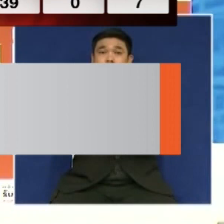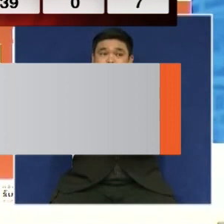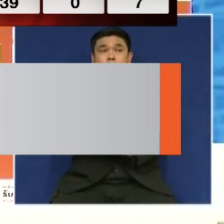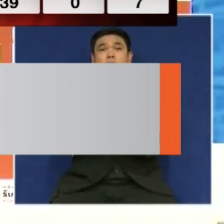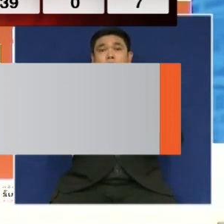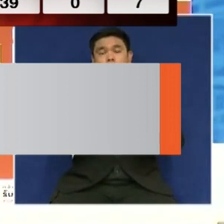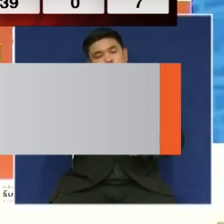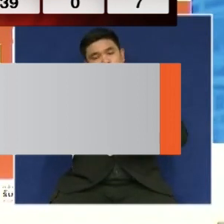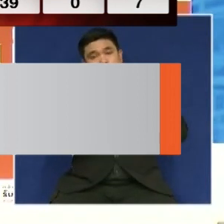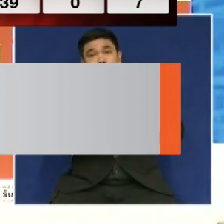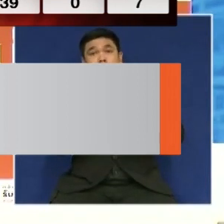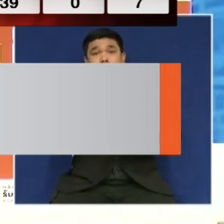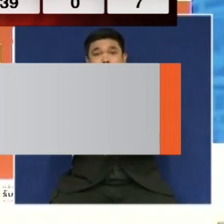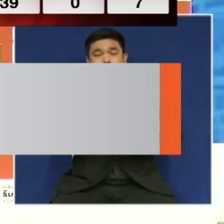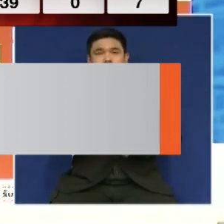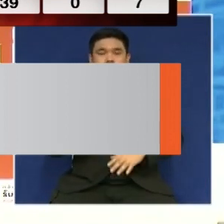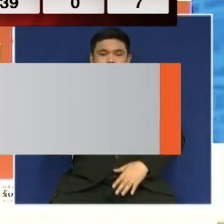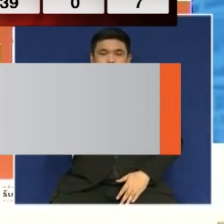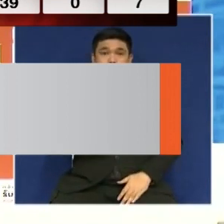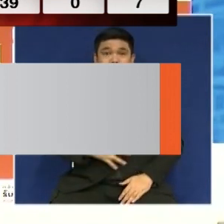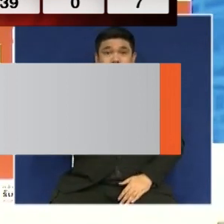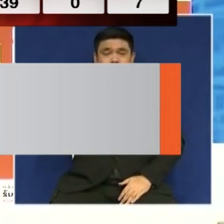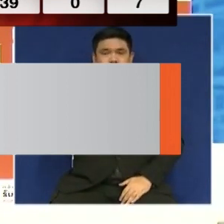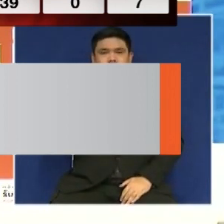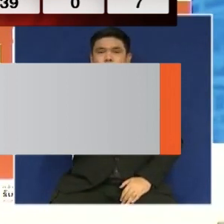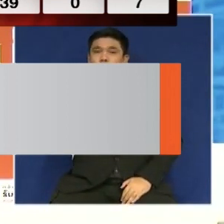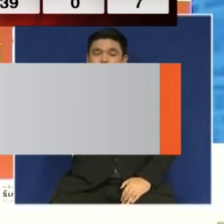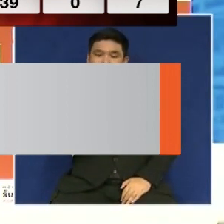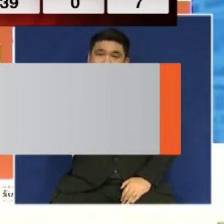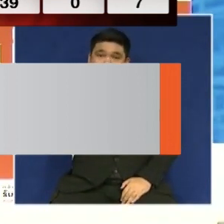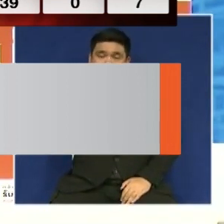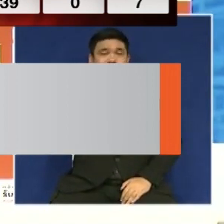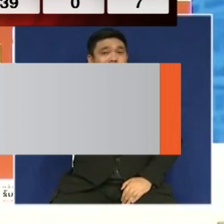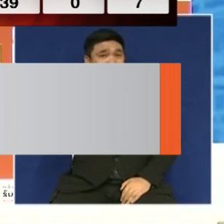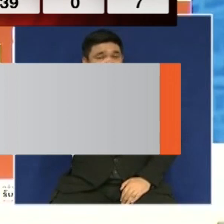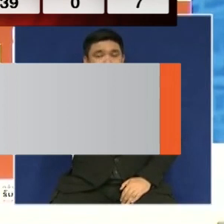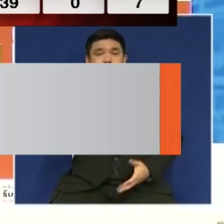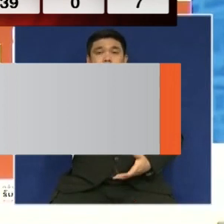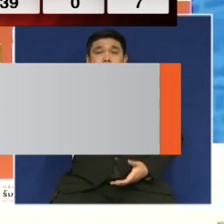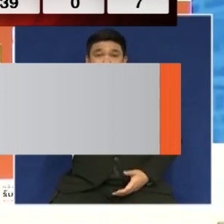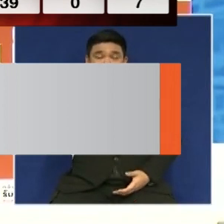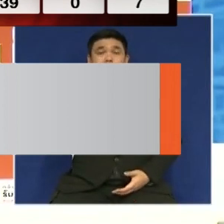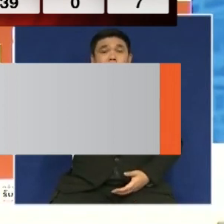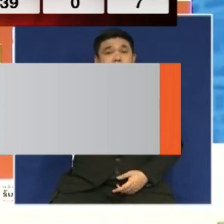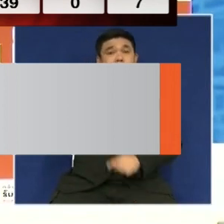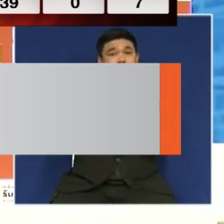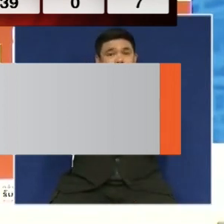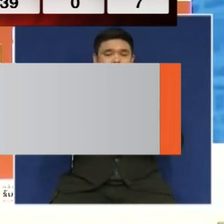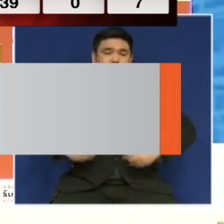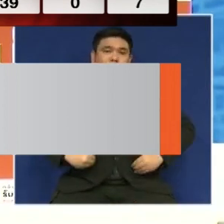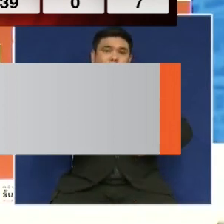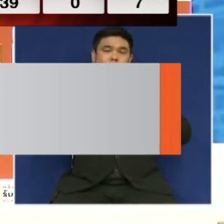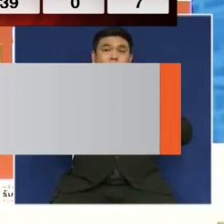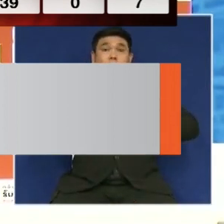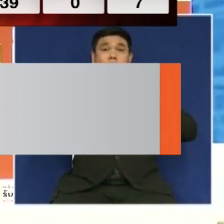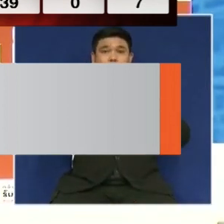ของการดูแลสวัสดิภาพอื่นๆนะครับเช่นเรื่องของอาหารและน้ำนะครับก็เพื่อให้สามารถที่จะใช้ชีวิตได้อย่